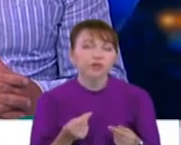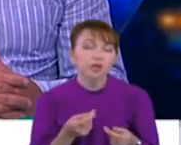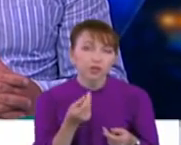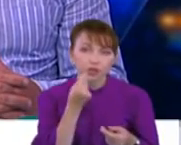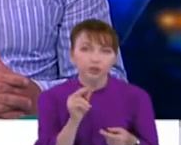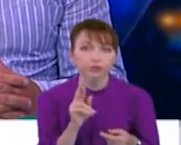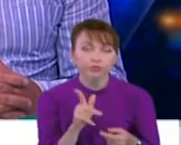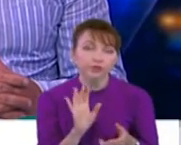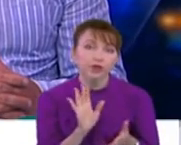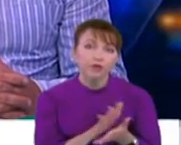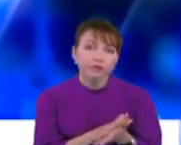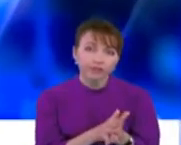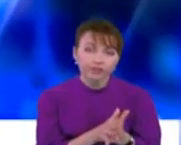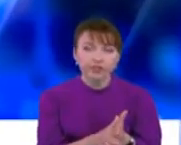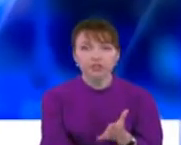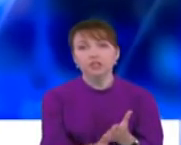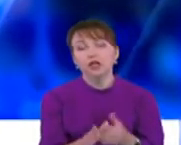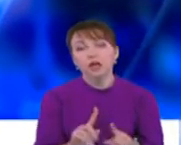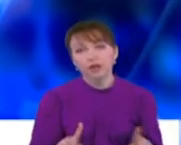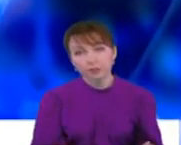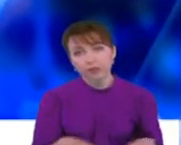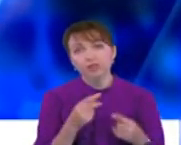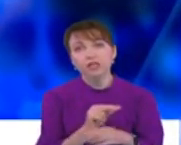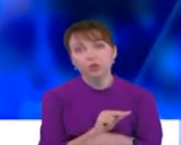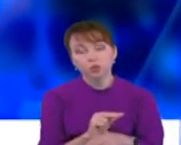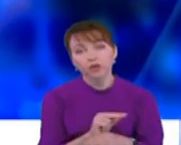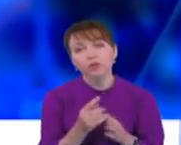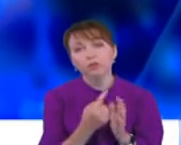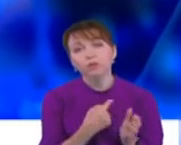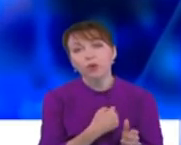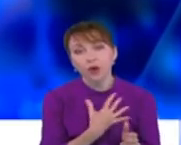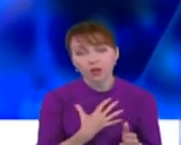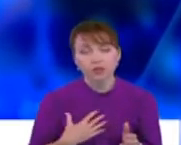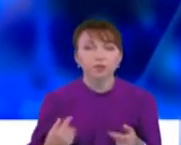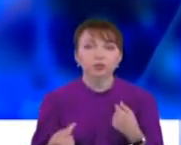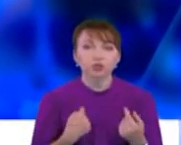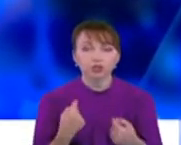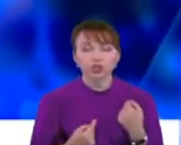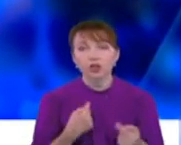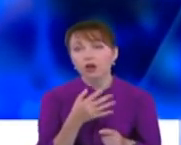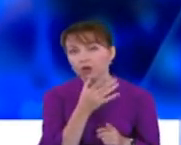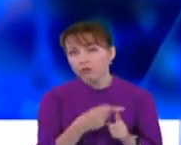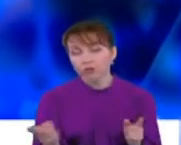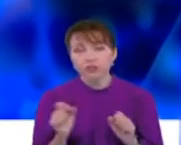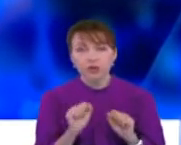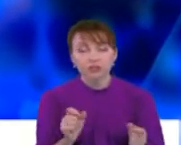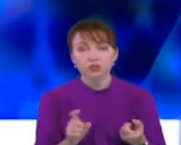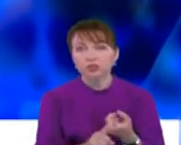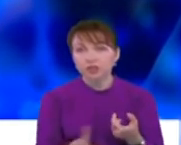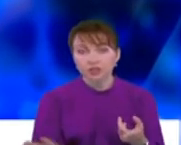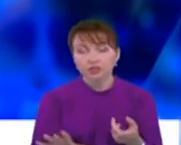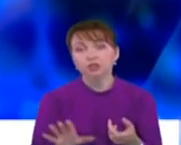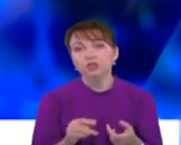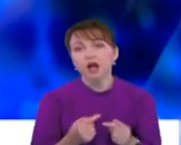доцільно було б витратити на реабілітацію, лікування поранених, постраждали в ході захисту незалежності